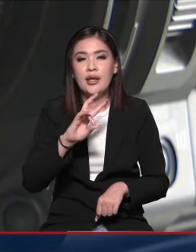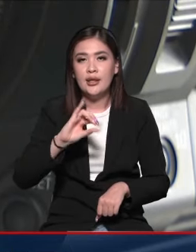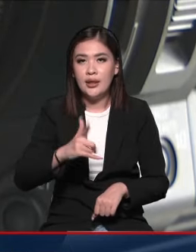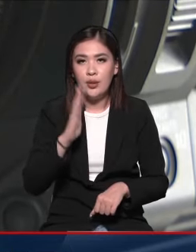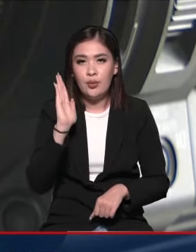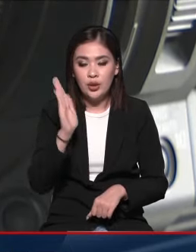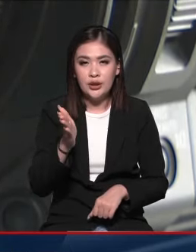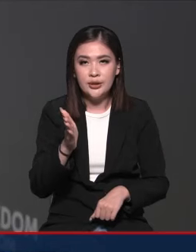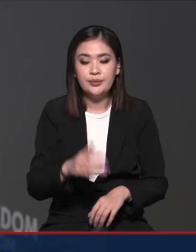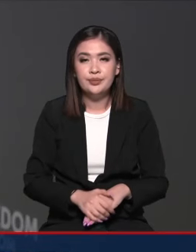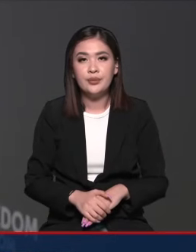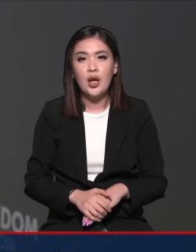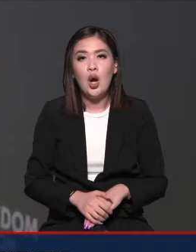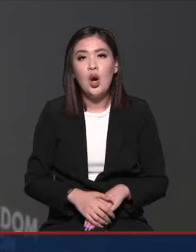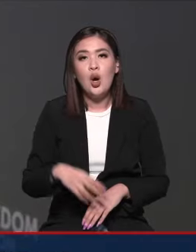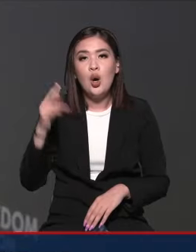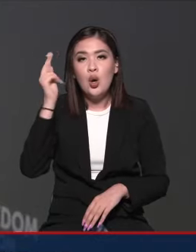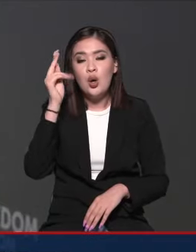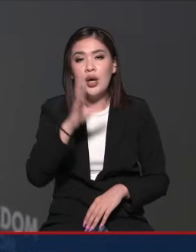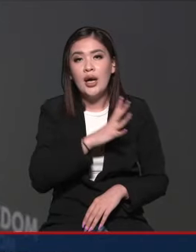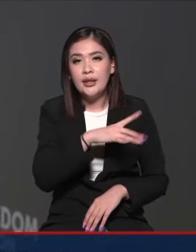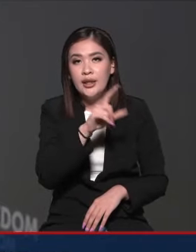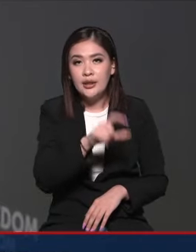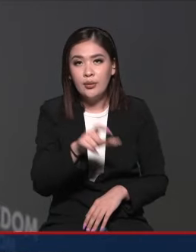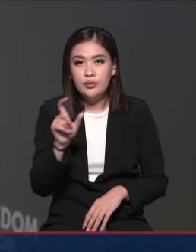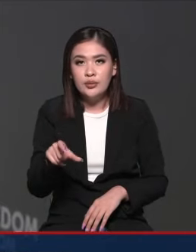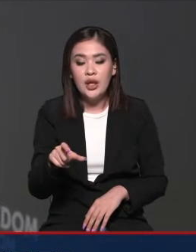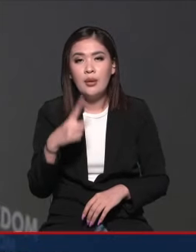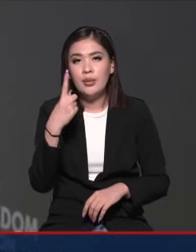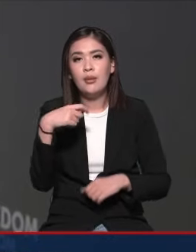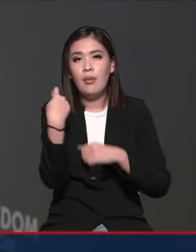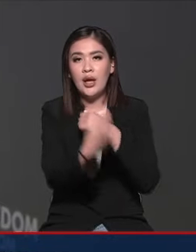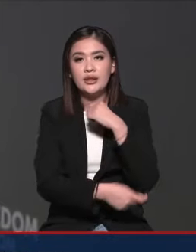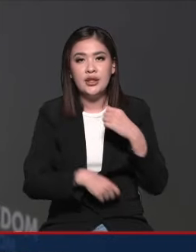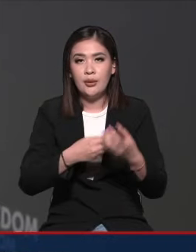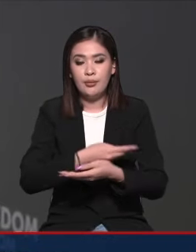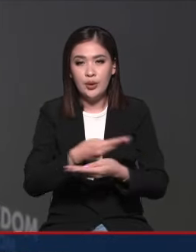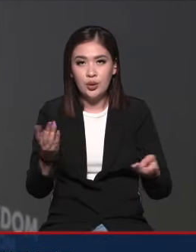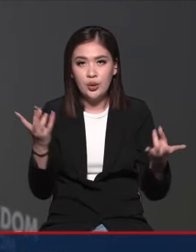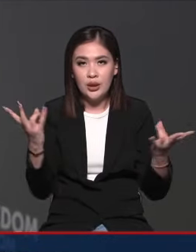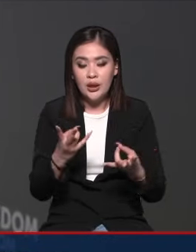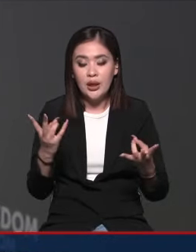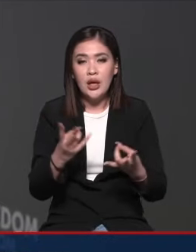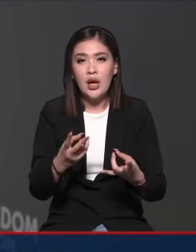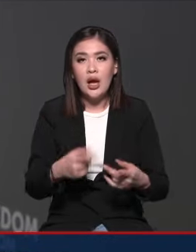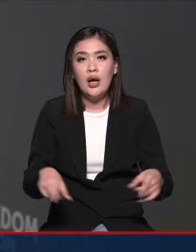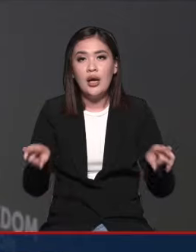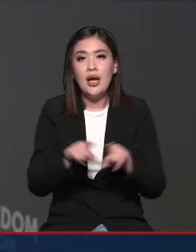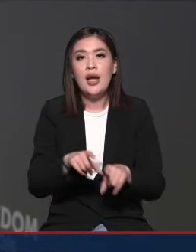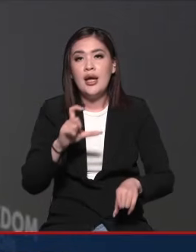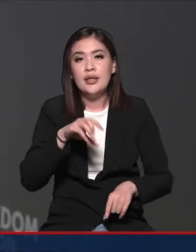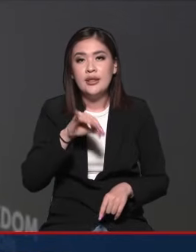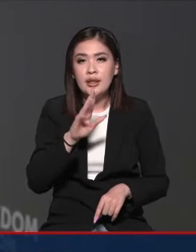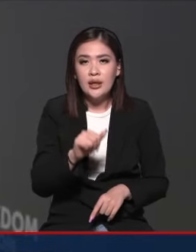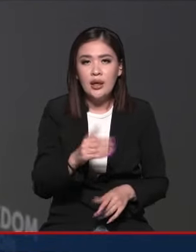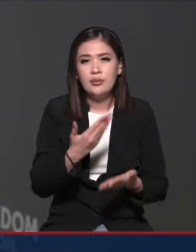соңғы нүкте ол оқыған адамдар бір материал беру керек, бір продукт беру керек. Олар жаңағы медиа этика болса, содан